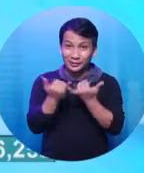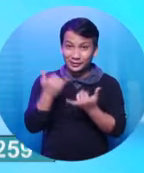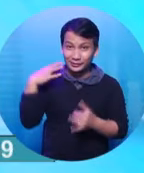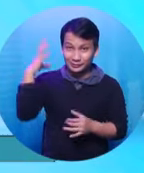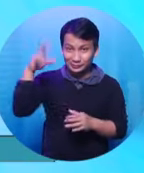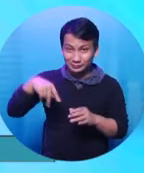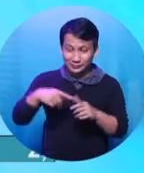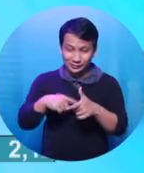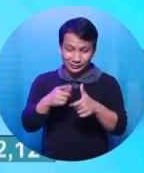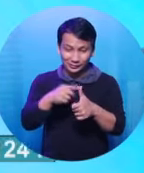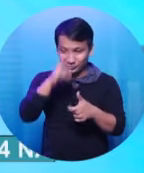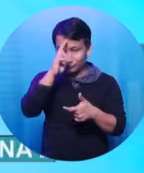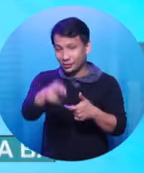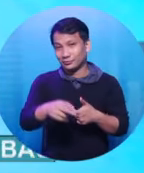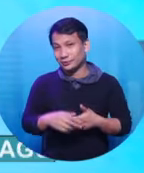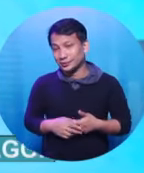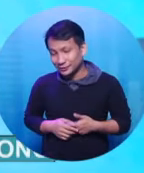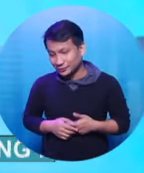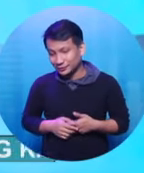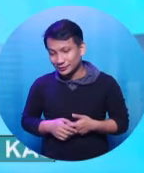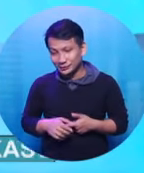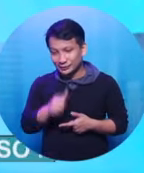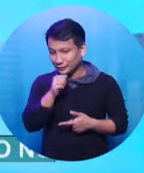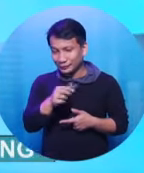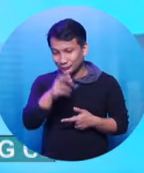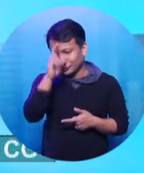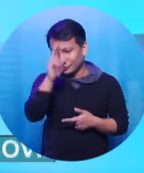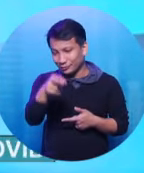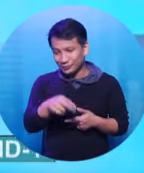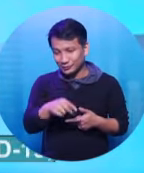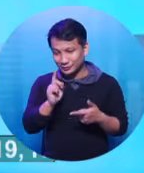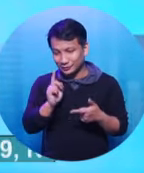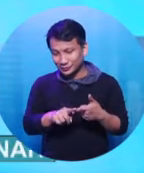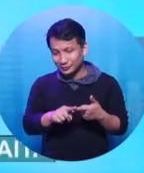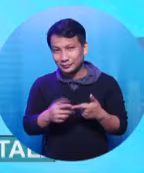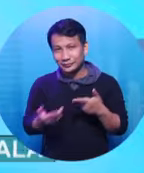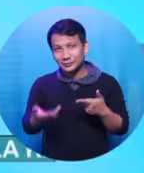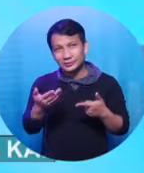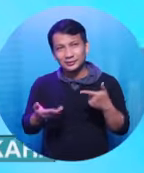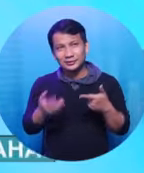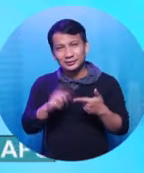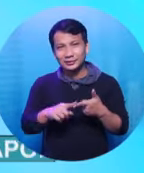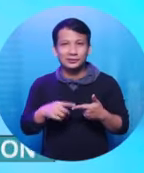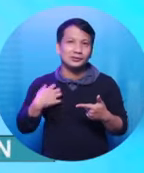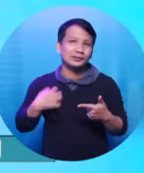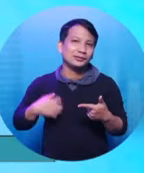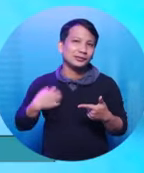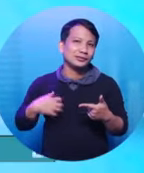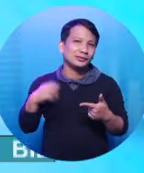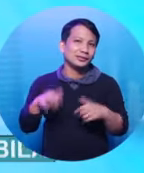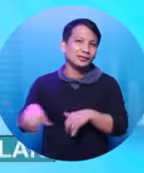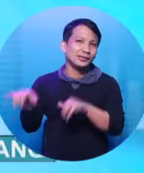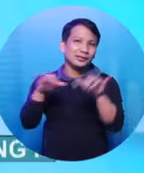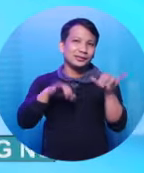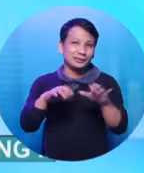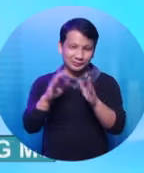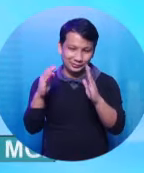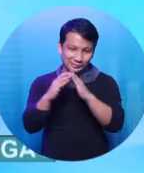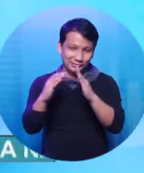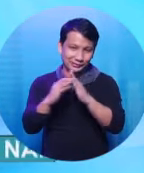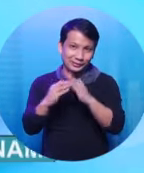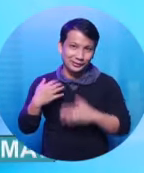Chairman. Yes. Hindi lang yan. Dahil siya raw ay crush ng bayan. Wow,